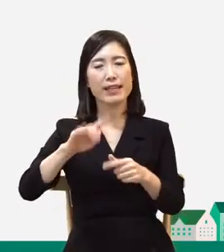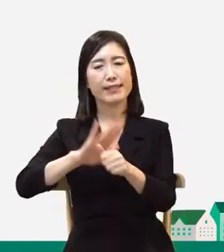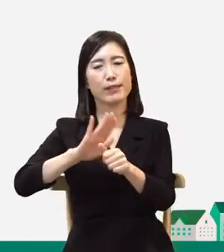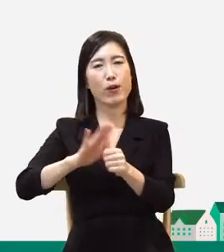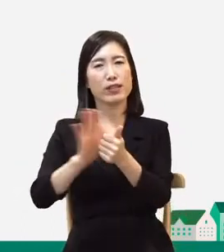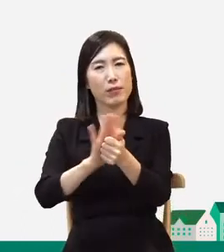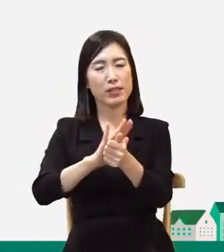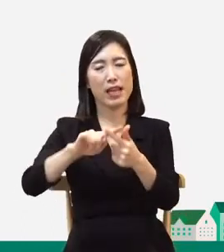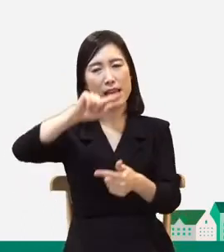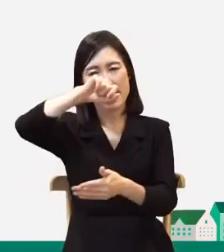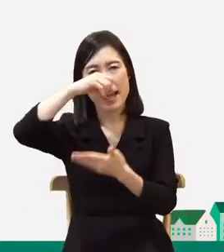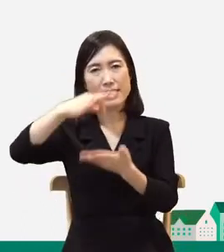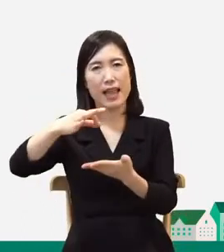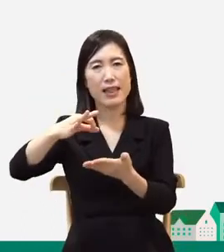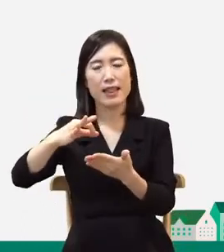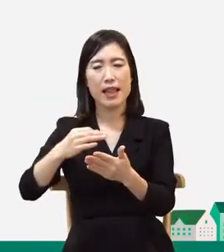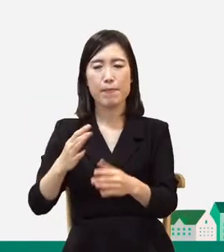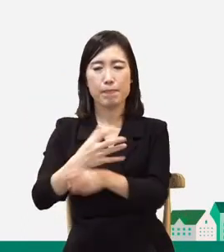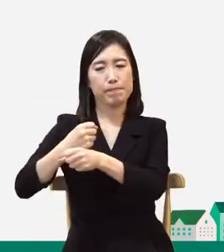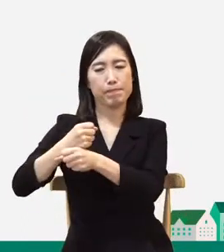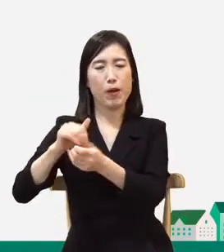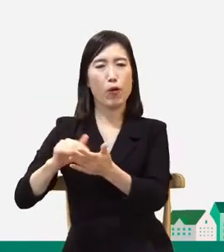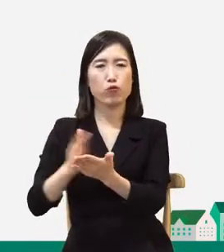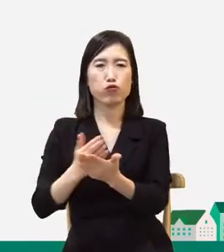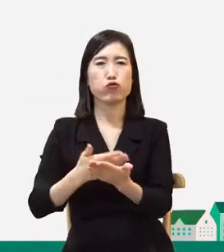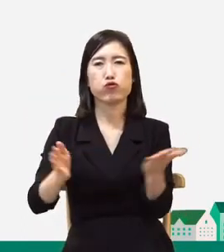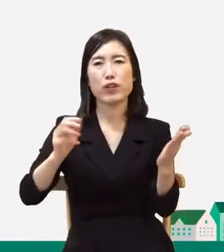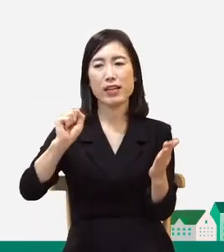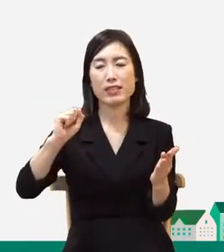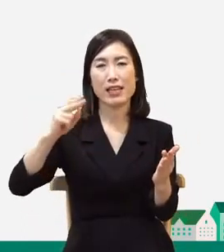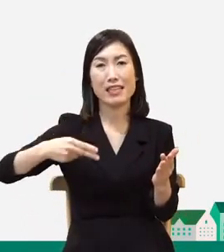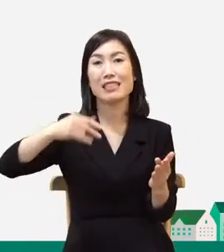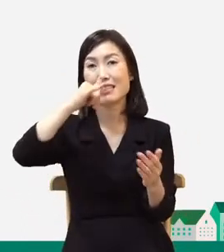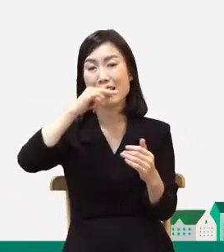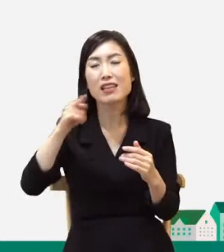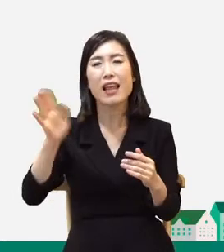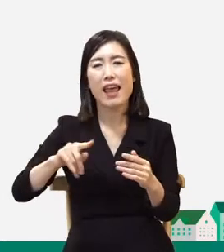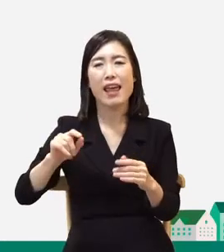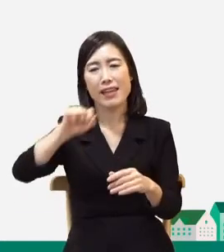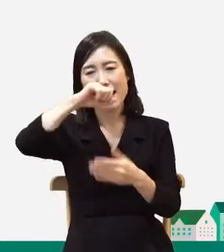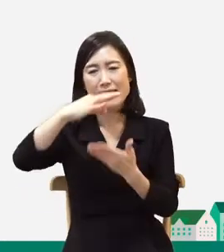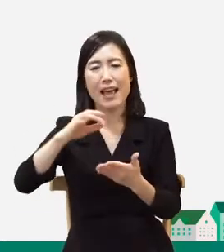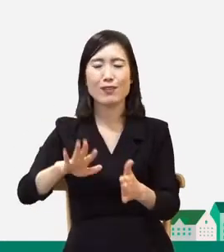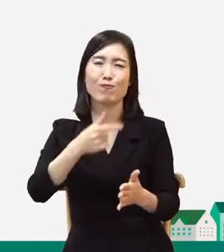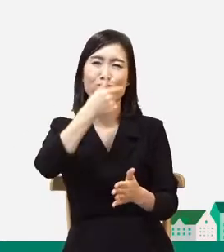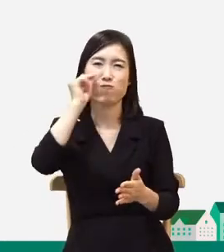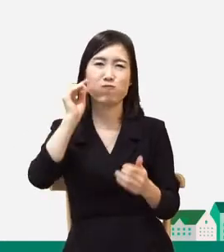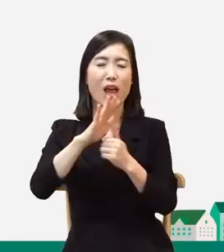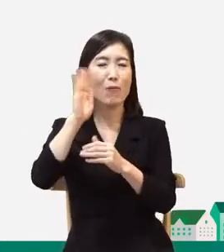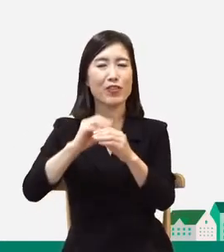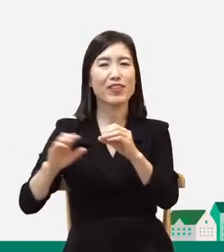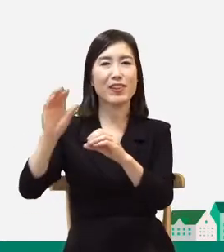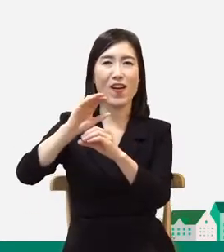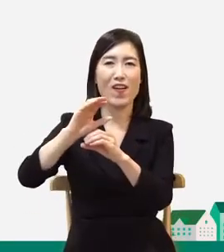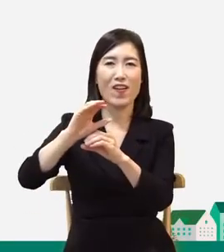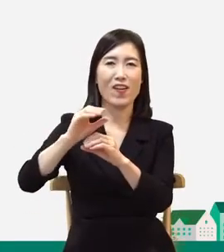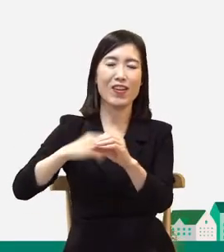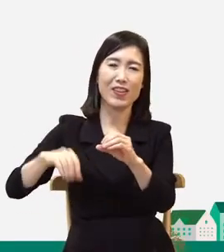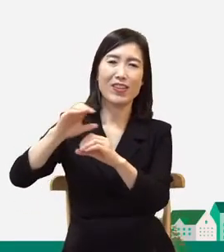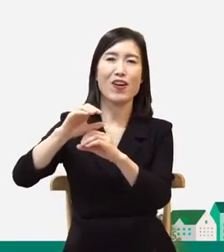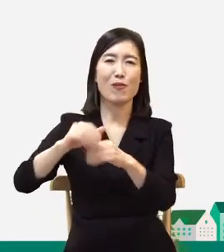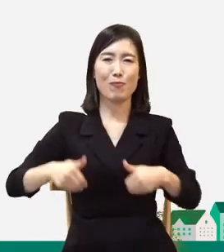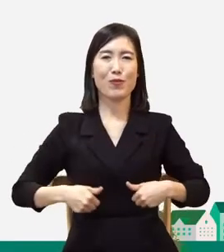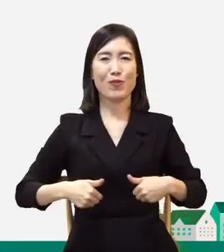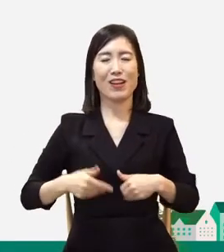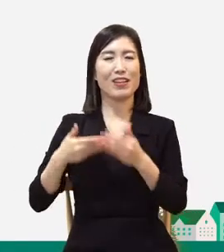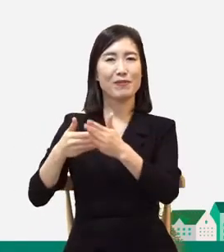예산들을 편성해서 직접 집행해 주시고 계신데 이 부분들은 좀 예산이 좀 추가적으로 확장되는 것들은 다른 기관분들도